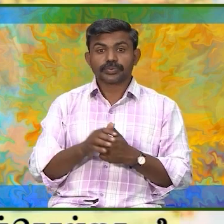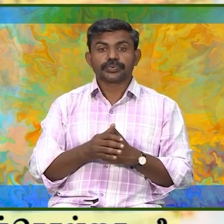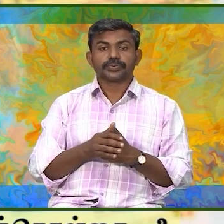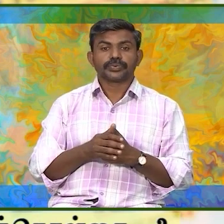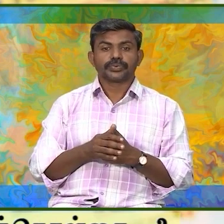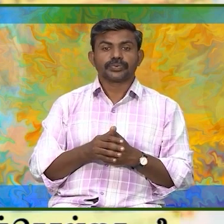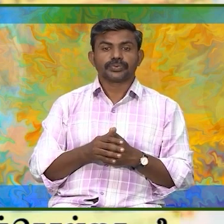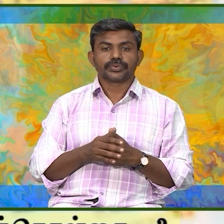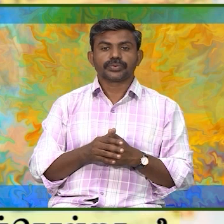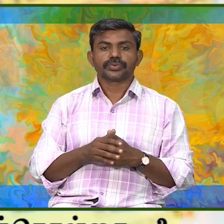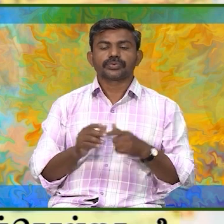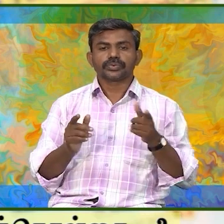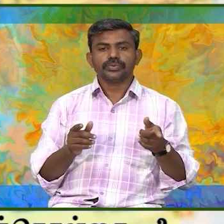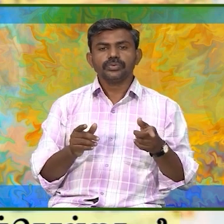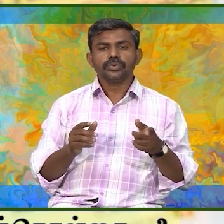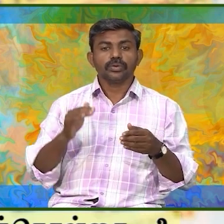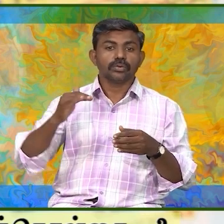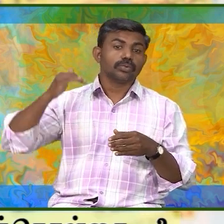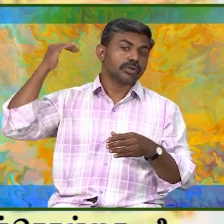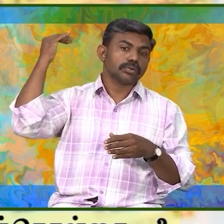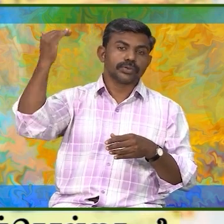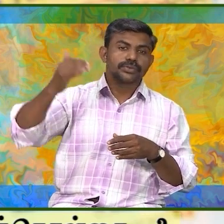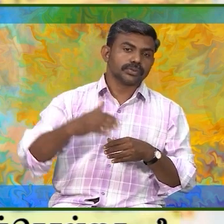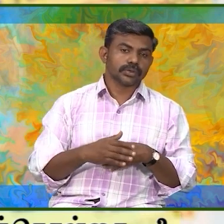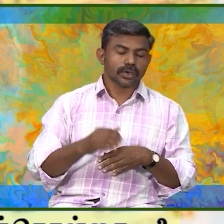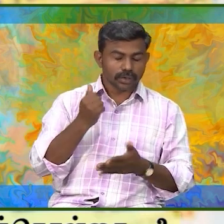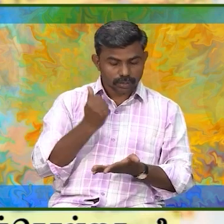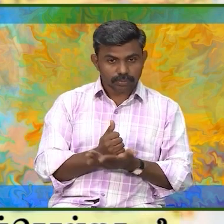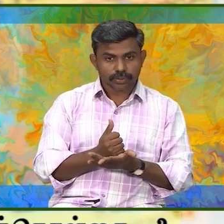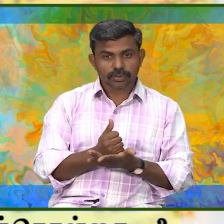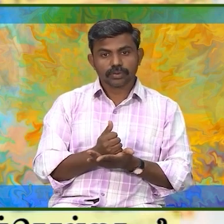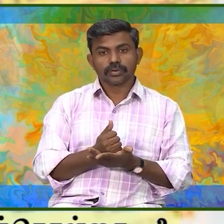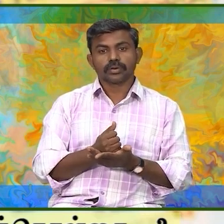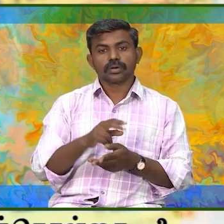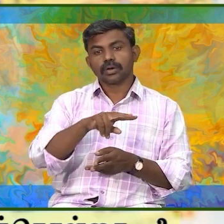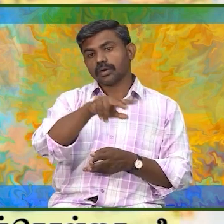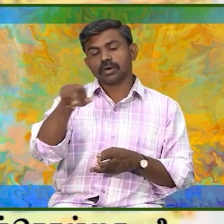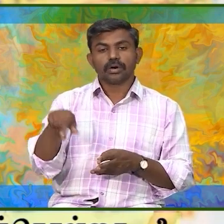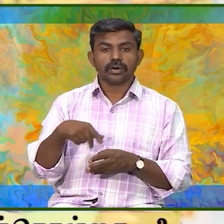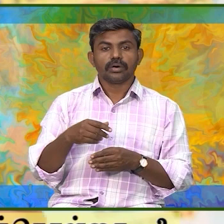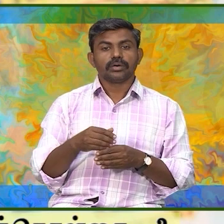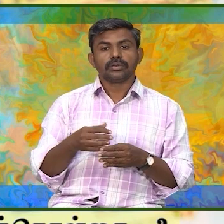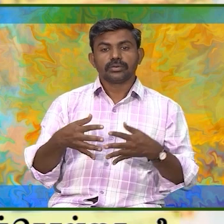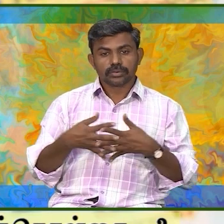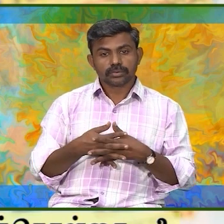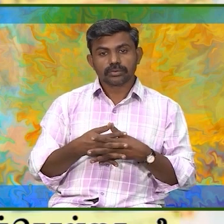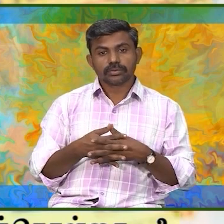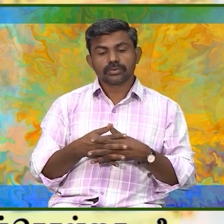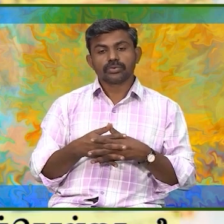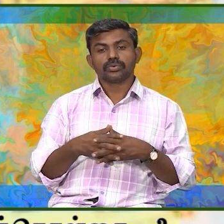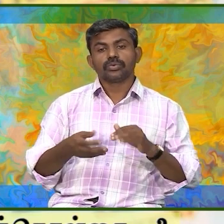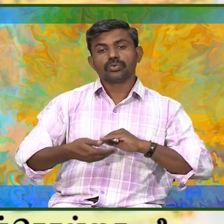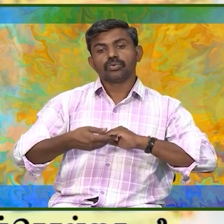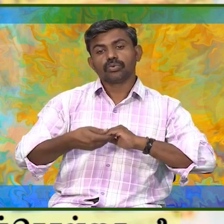அப்போ ஒரு நாட்டினுடைய பொருளாதார வளர்ச்சிக்கு கண்டிப்பாக அனைத்து பக்கத்து இருக்கக்கூடிய நாடுகளிட